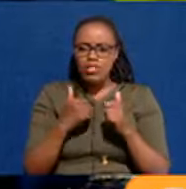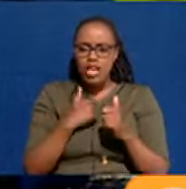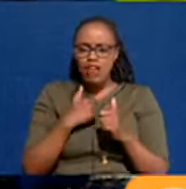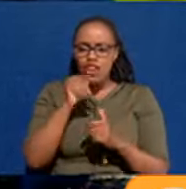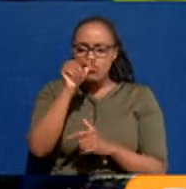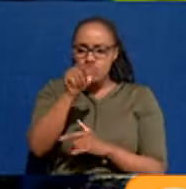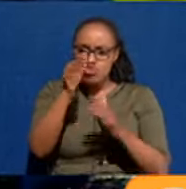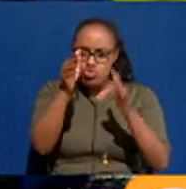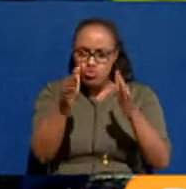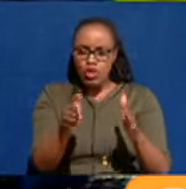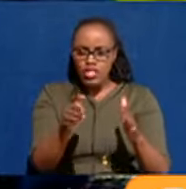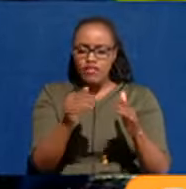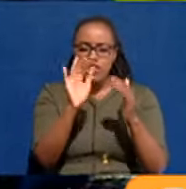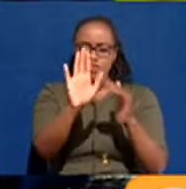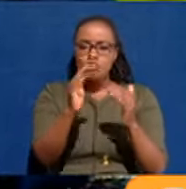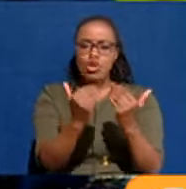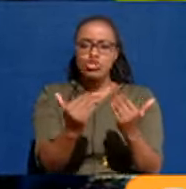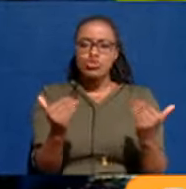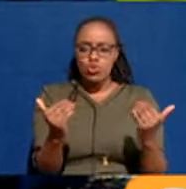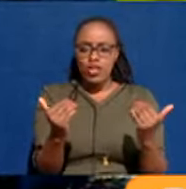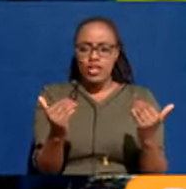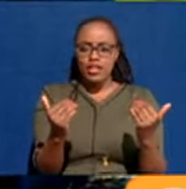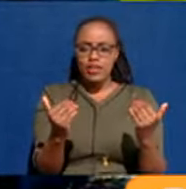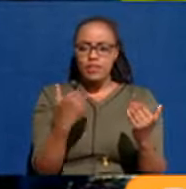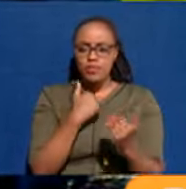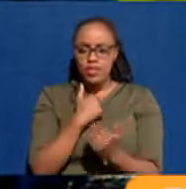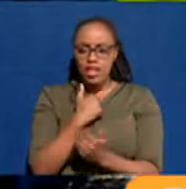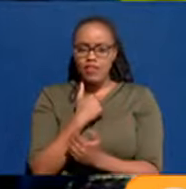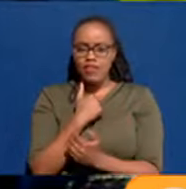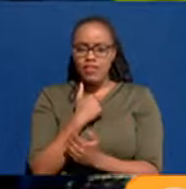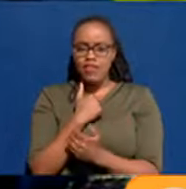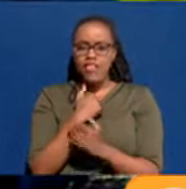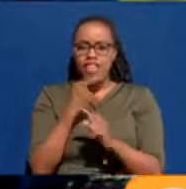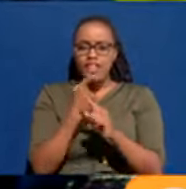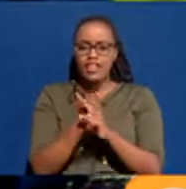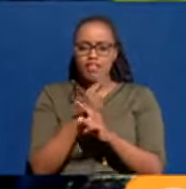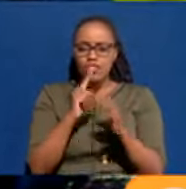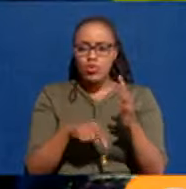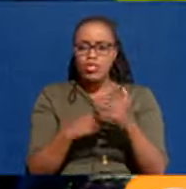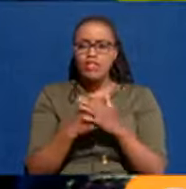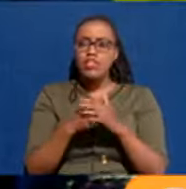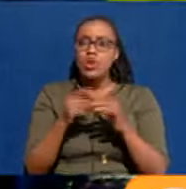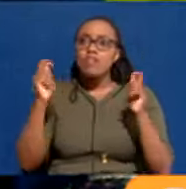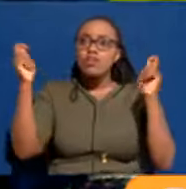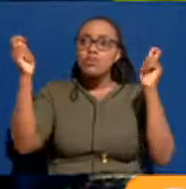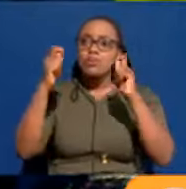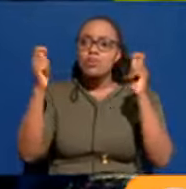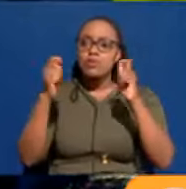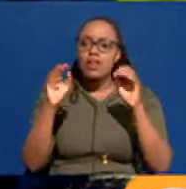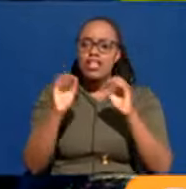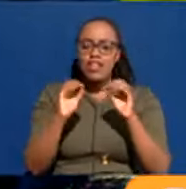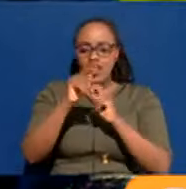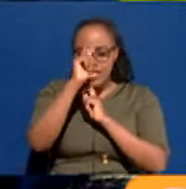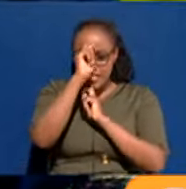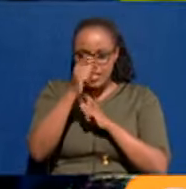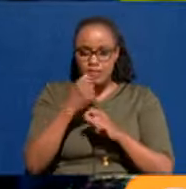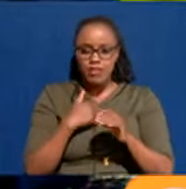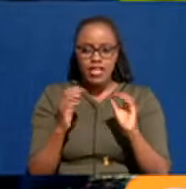siati weu, weu na ototo wako, the difference ni net, umeka ama bedsheet. Apo wakuna dignity.